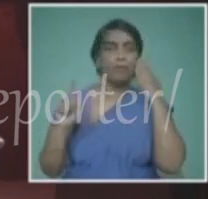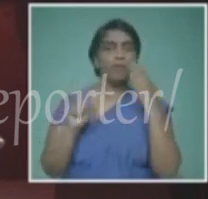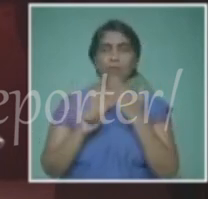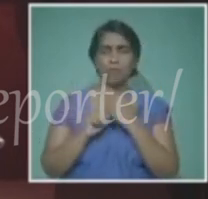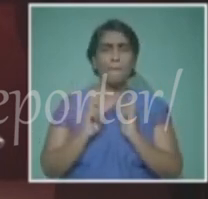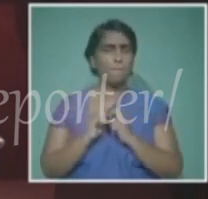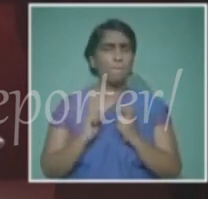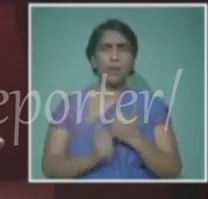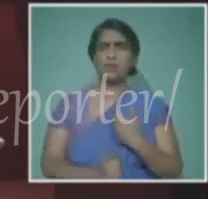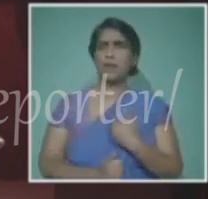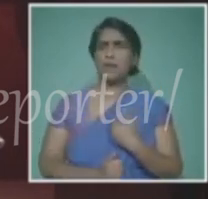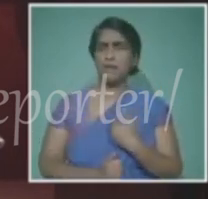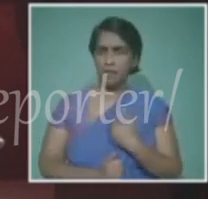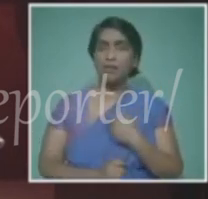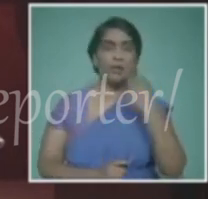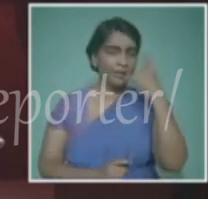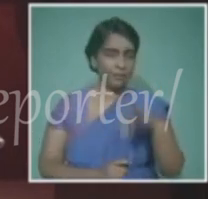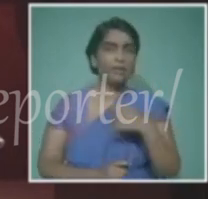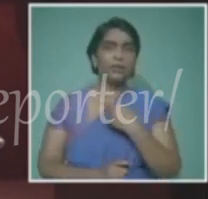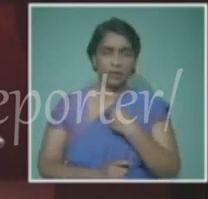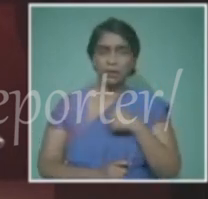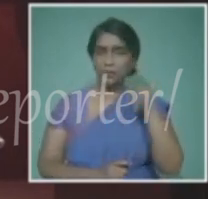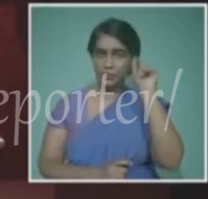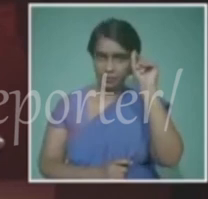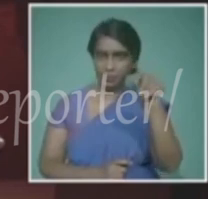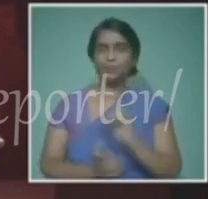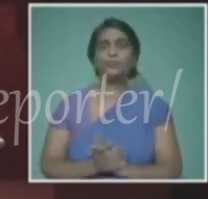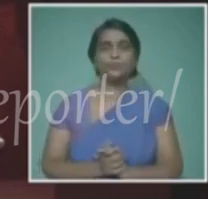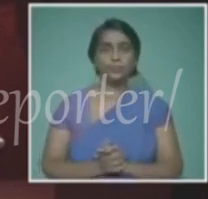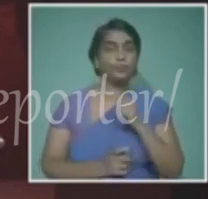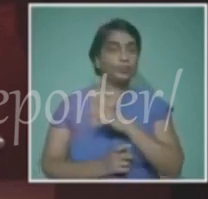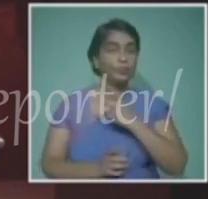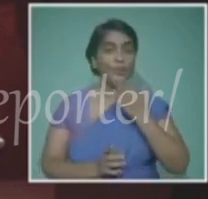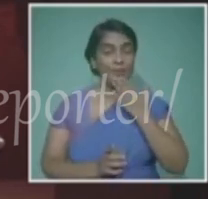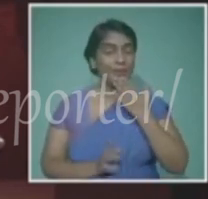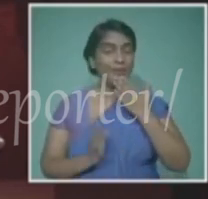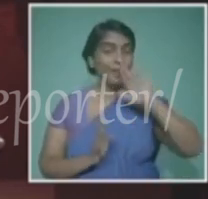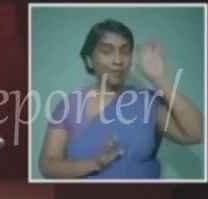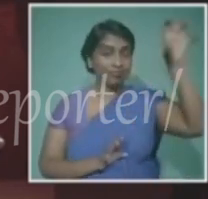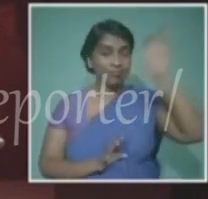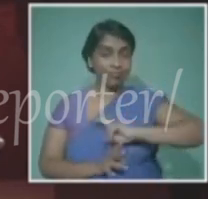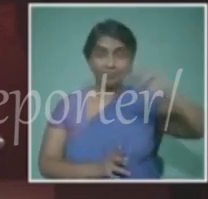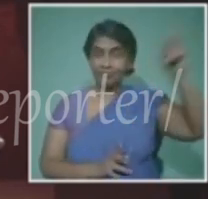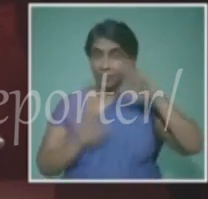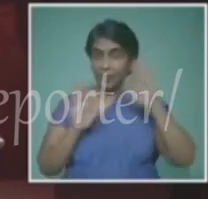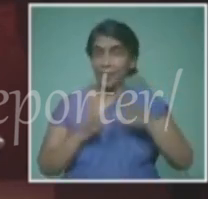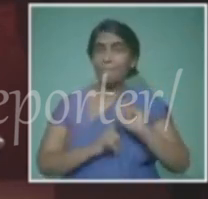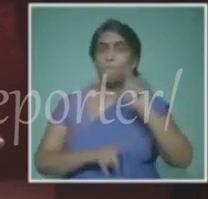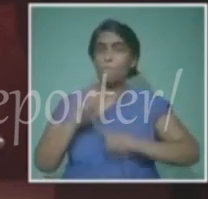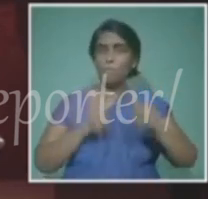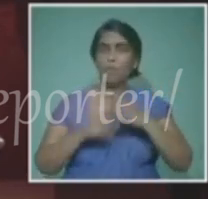අපිට ගැටලු තිබුණා. ඒ නිසා අපි ඔබතුමාට කිව්වා අර ද්විත්ව පුරවැසි භාවය පිළිබඳව